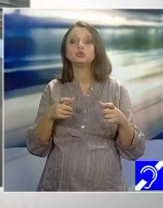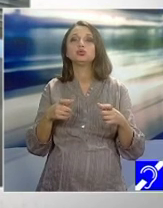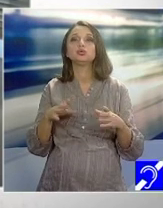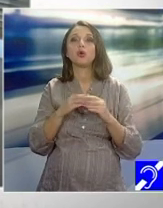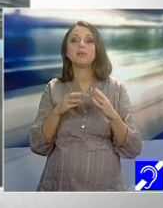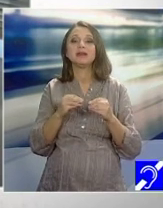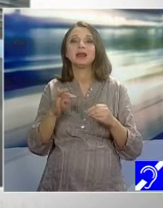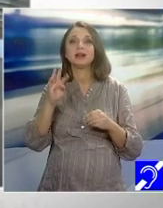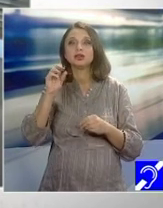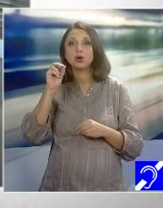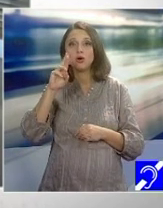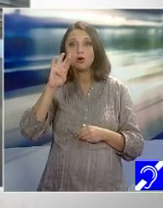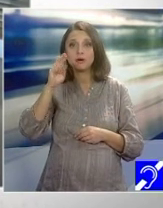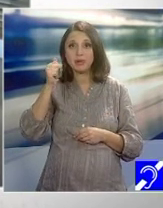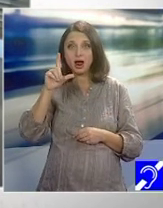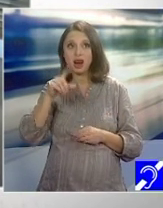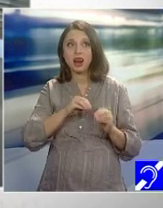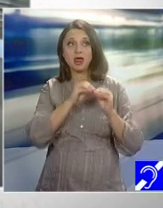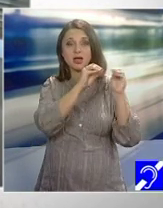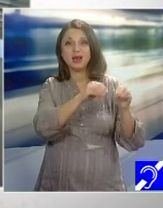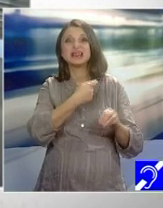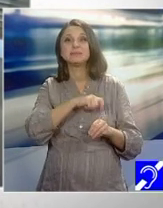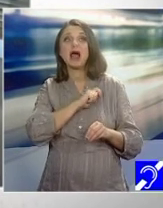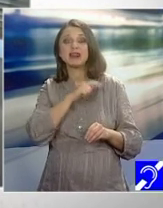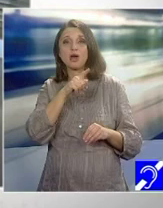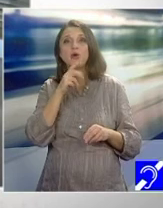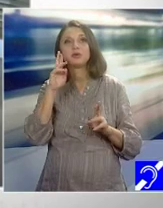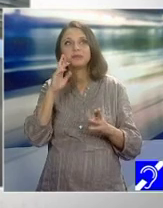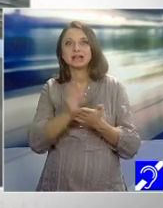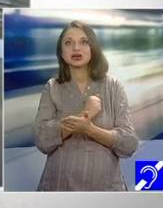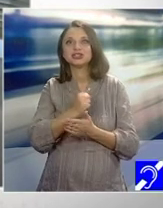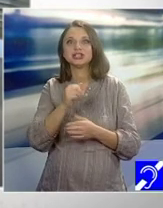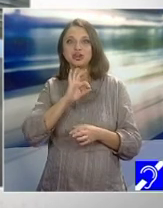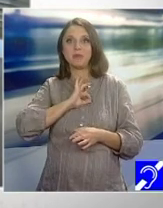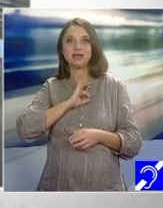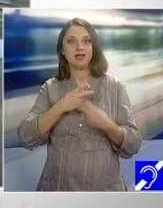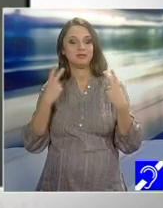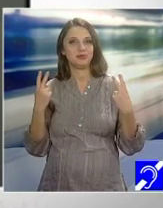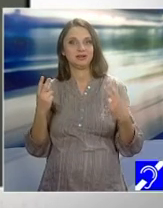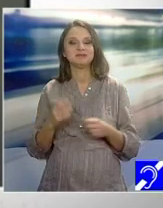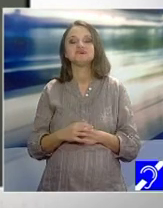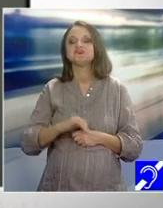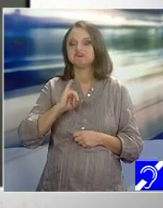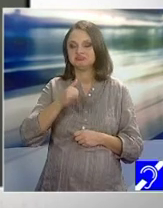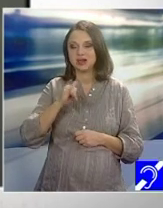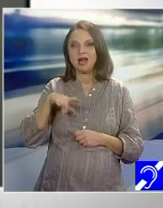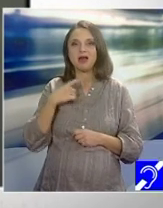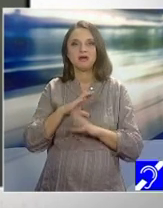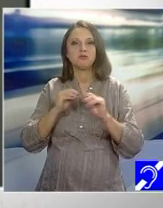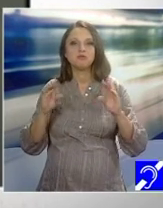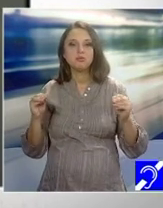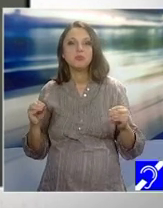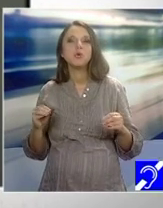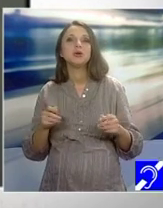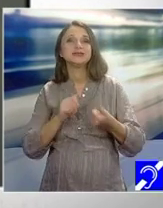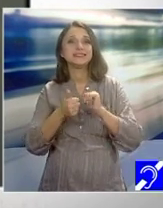în Spania. Ei speră într-o medalie importantă acolo. Da, sunt mulți sportivi nevăzători.